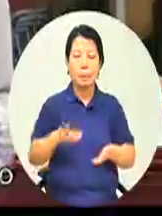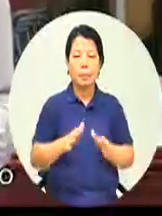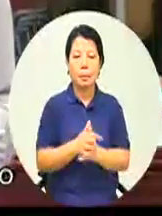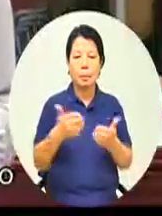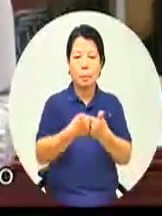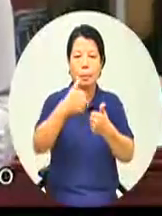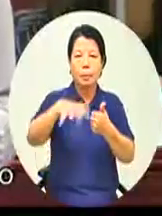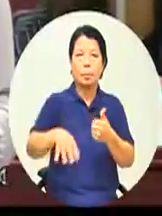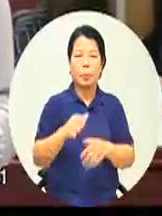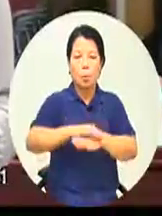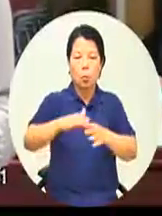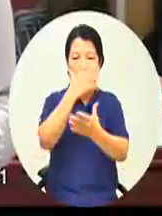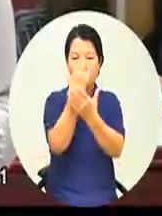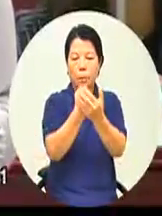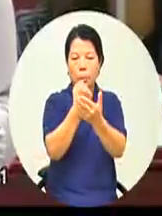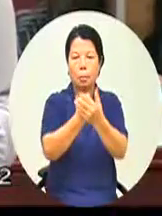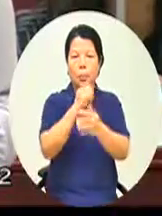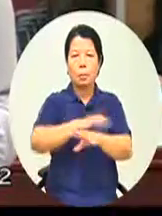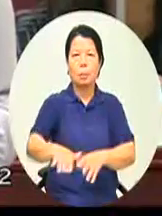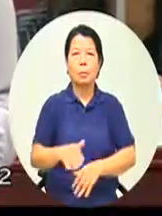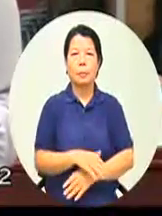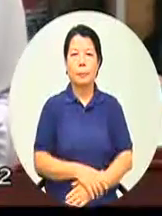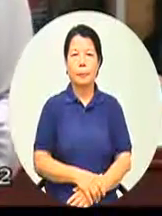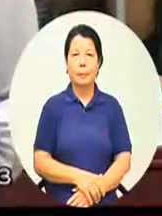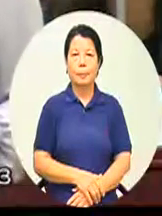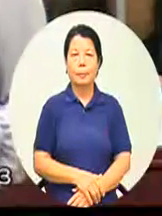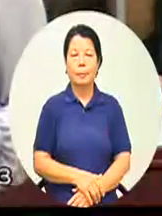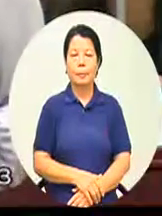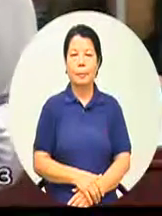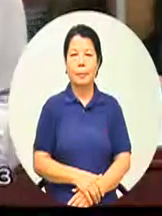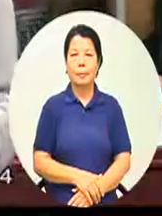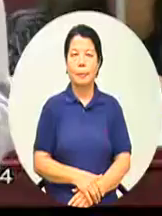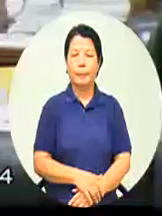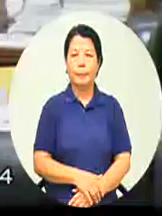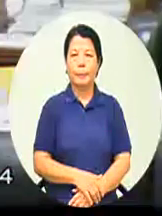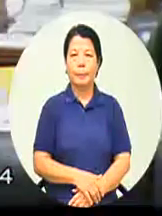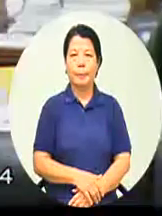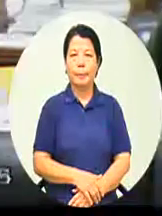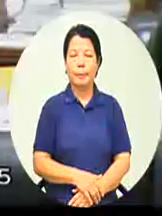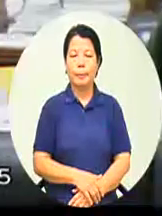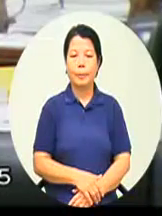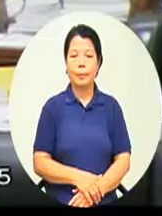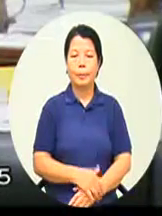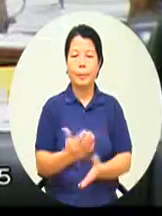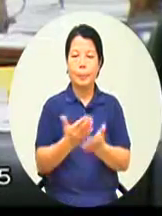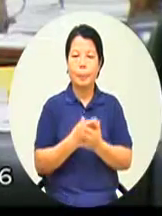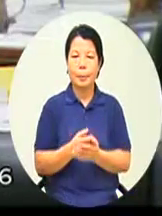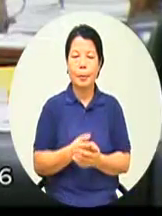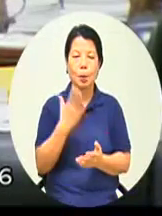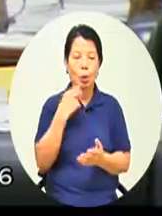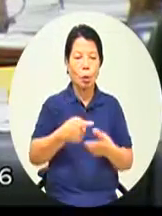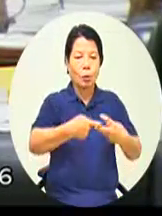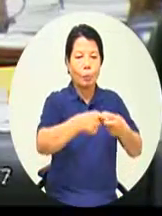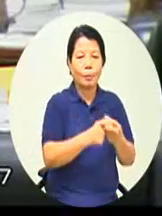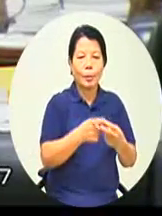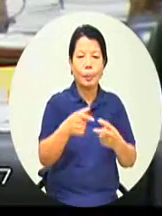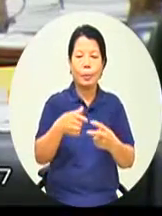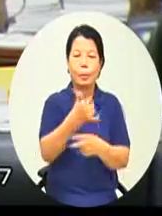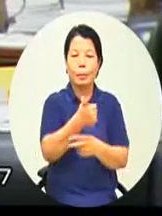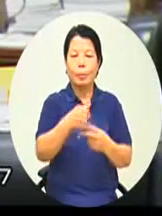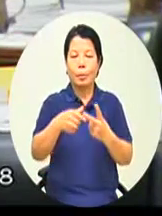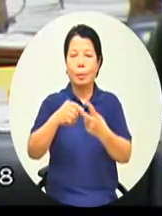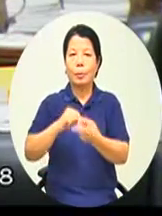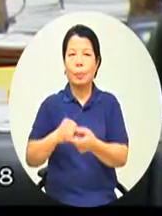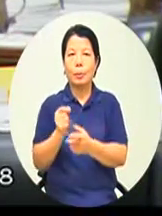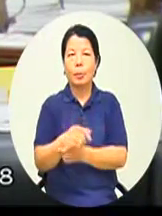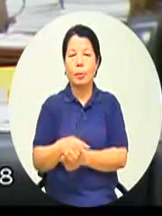事厅是会保留的。 是，那这个部分我刚刚有讲两个并在一起的可能性。